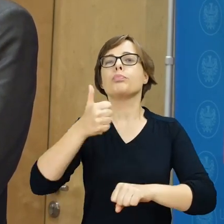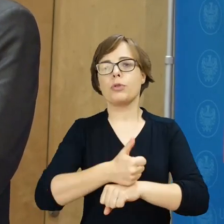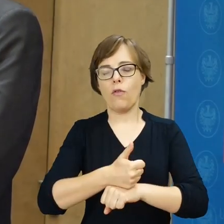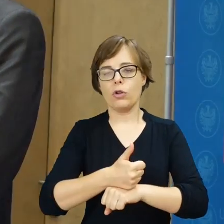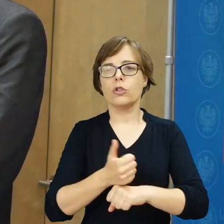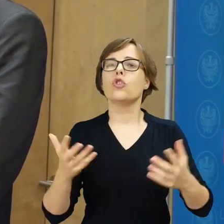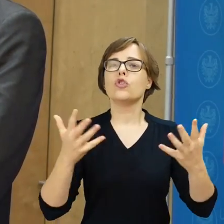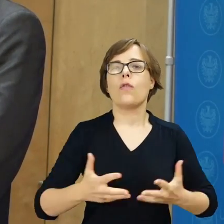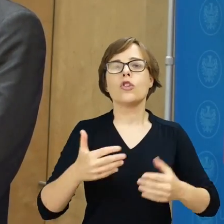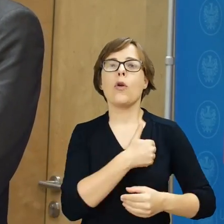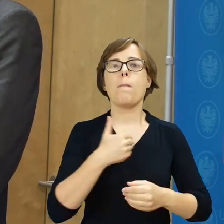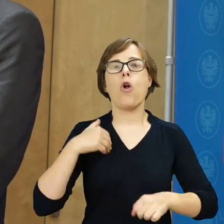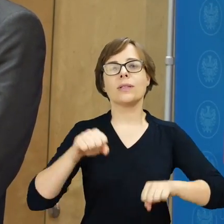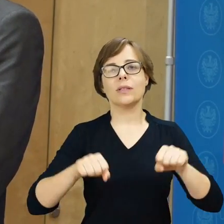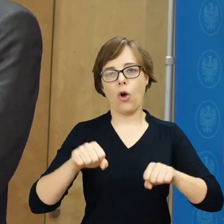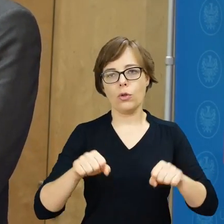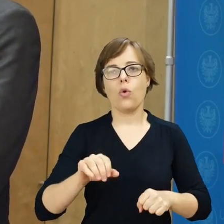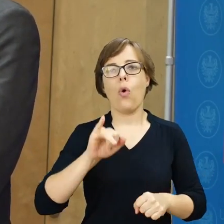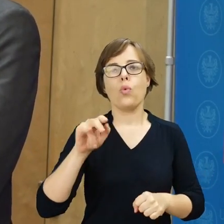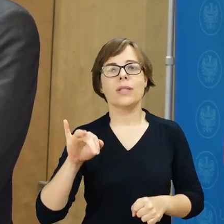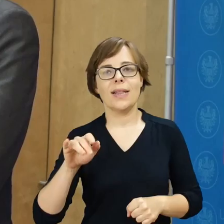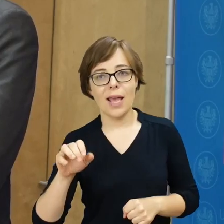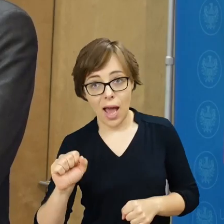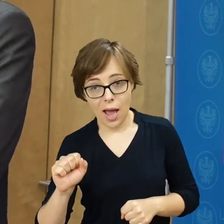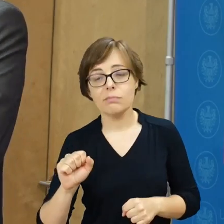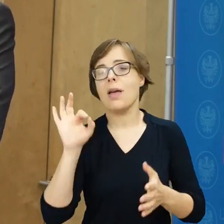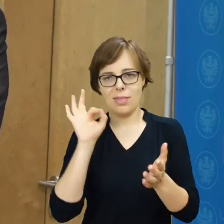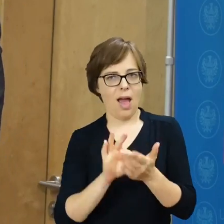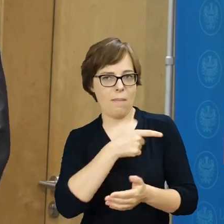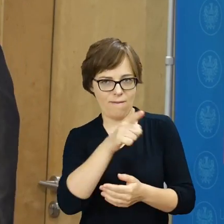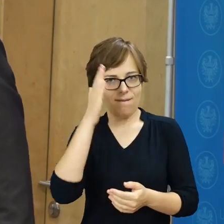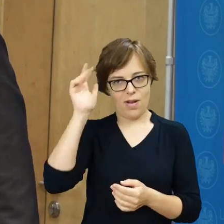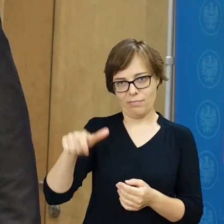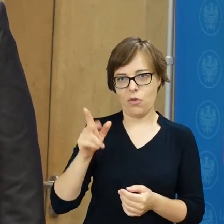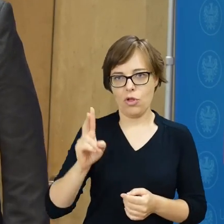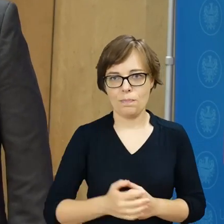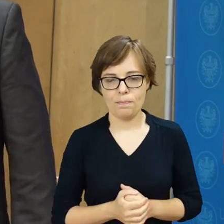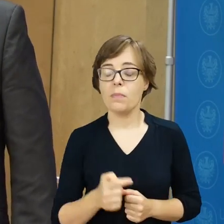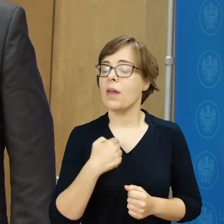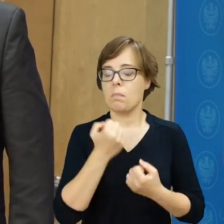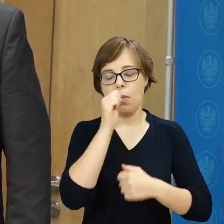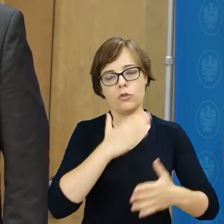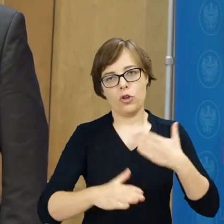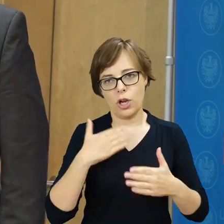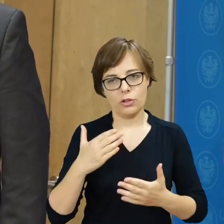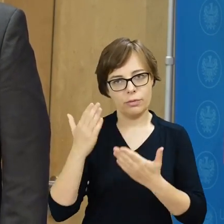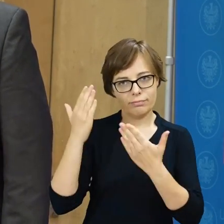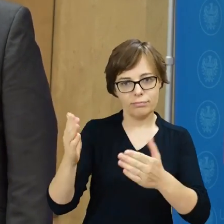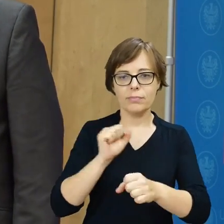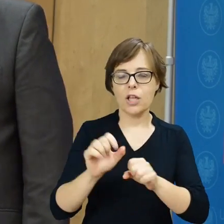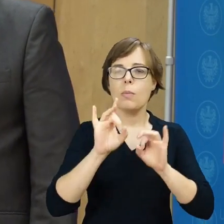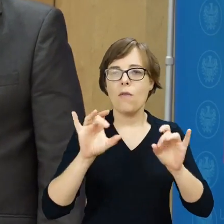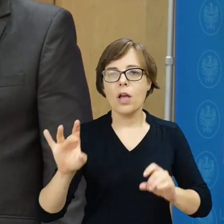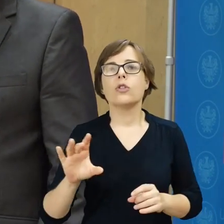Stowarzyszenia Sędziów Polskich Justicja jest, myślę, też powszechnie znana. Cieszę się, że mogę powitać pana profesora Krzysztofa Sobieralskiego z